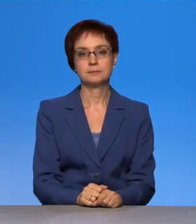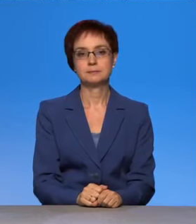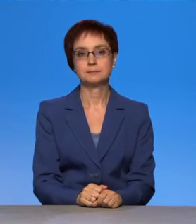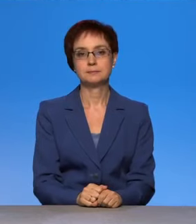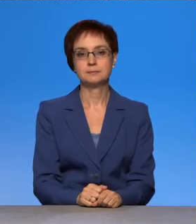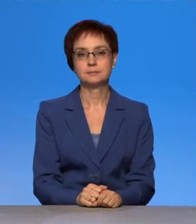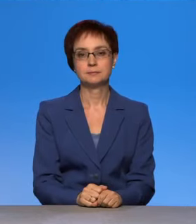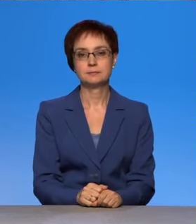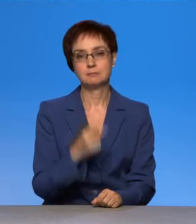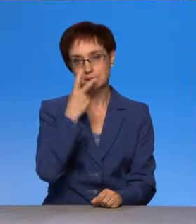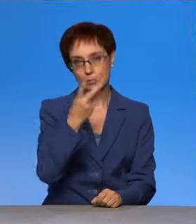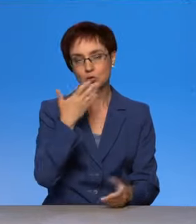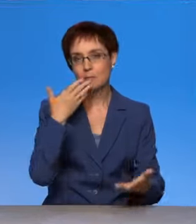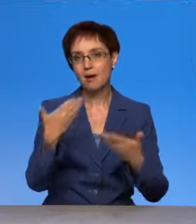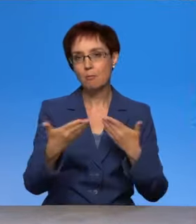Опрос.